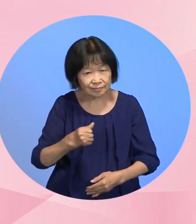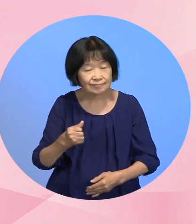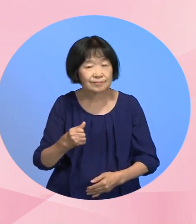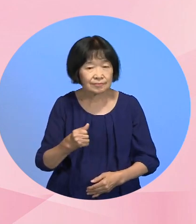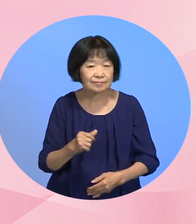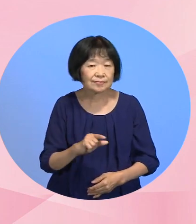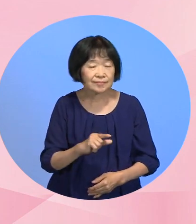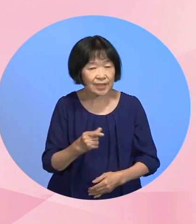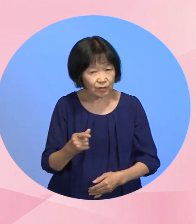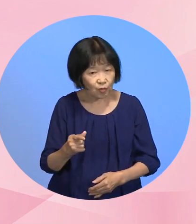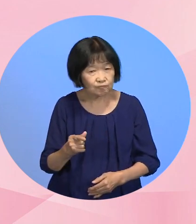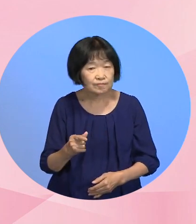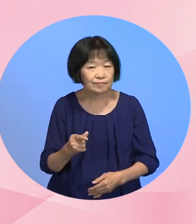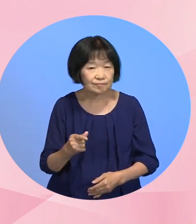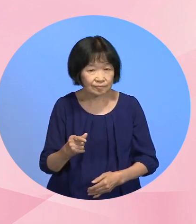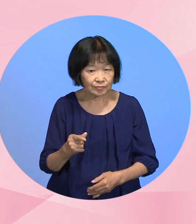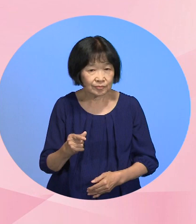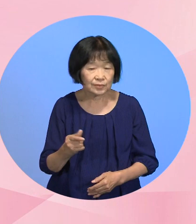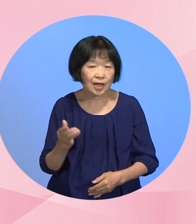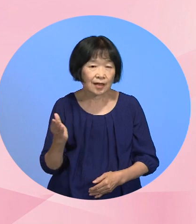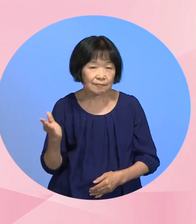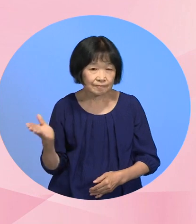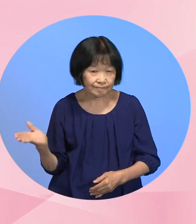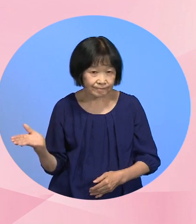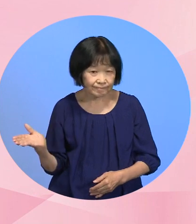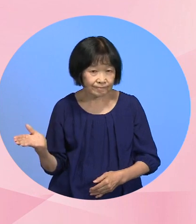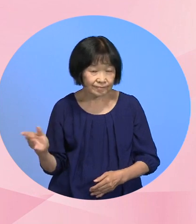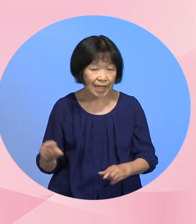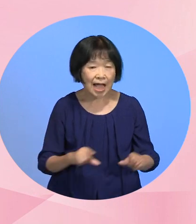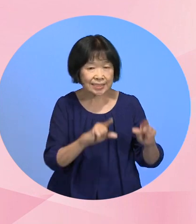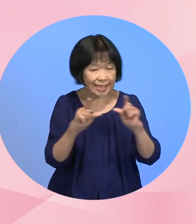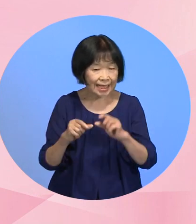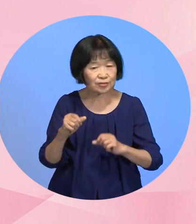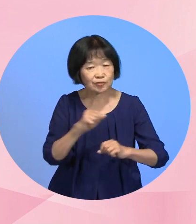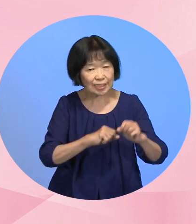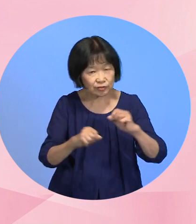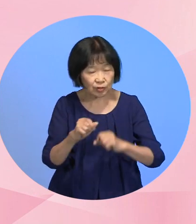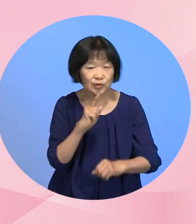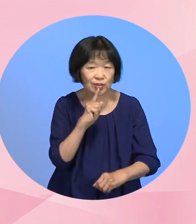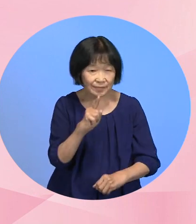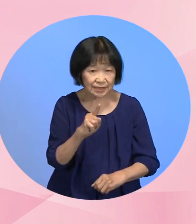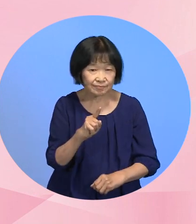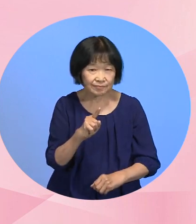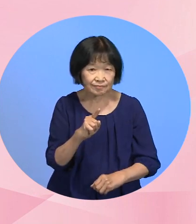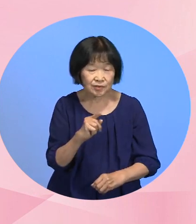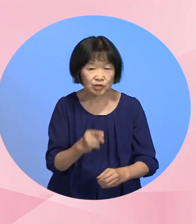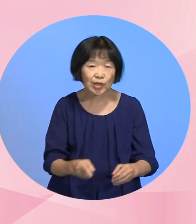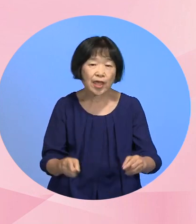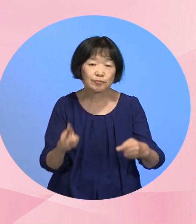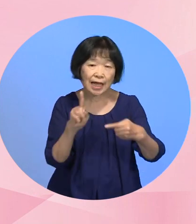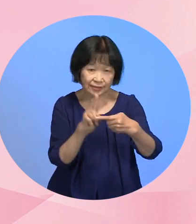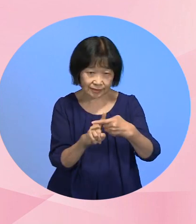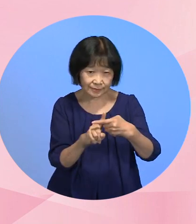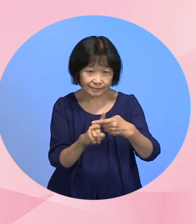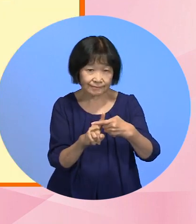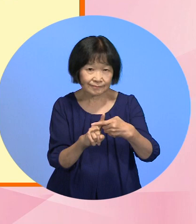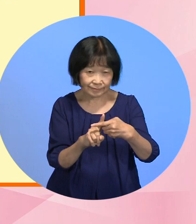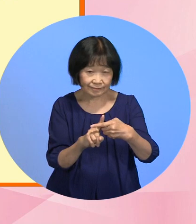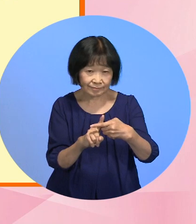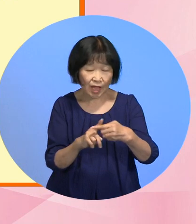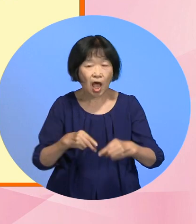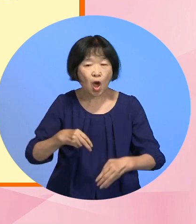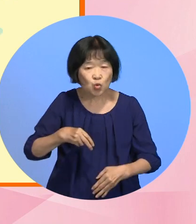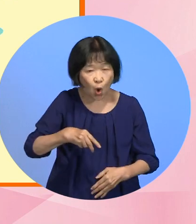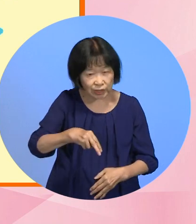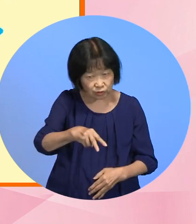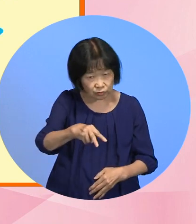か、そういうときに活動することを生活活動と言います。でそれにプラス、ウォーキ